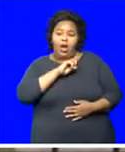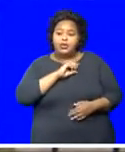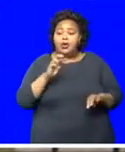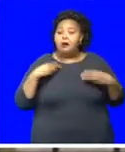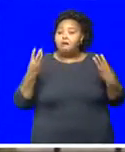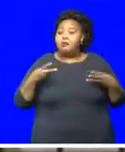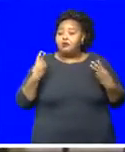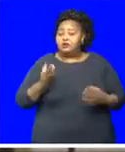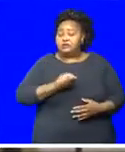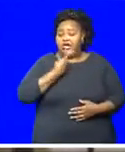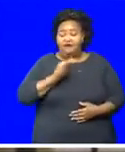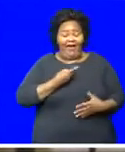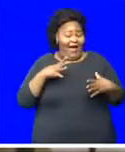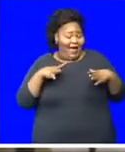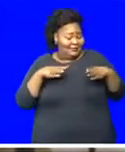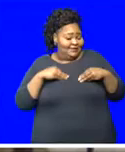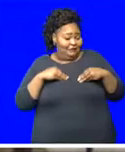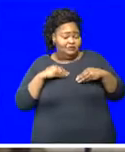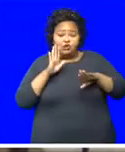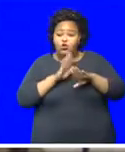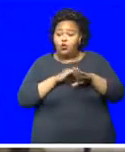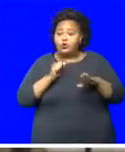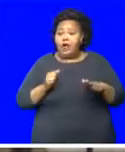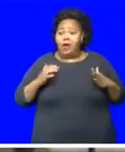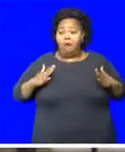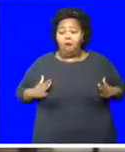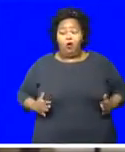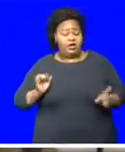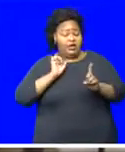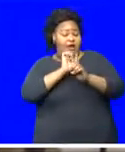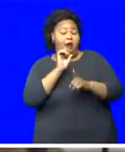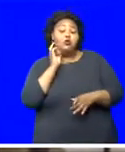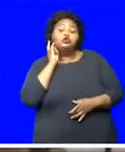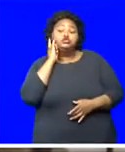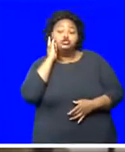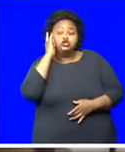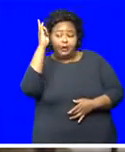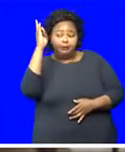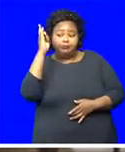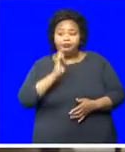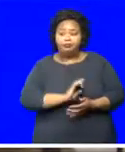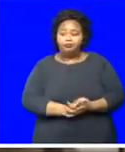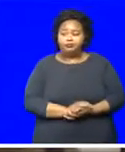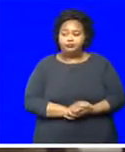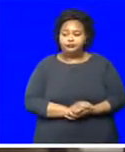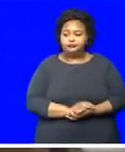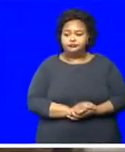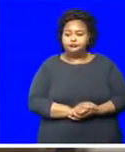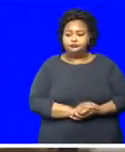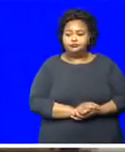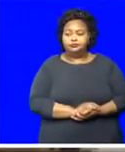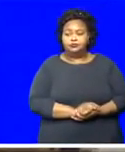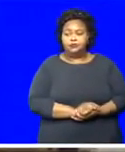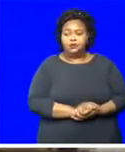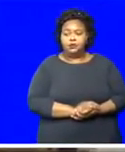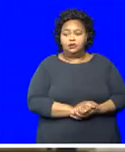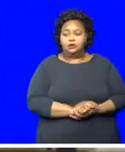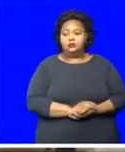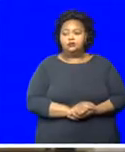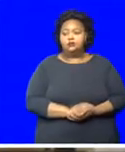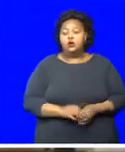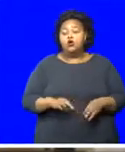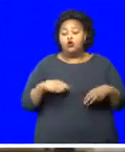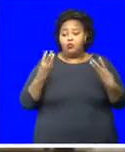nekuthi most of the time awu depresseki isikhathi lesiningi nangabe ngumfulo ongamadi so kuvamise kuba